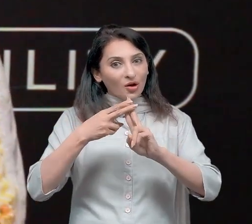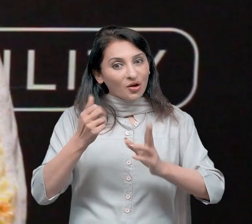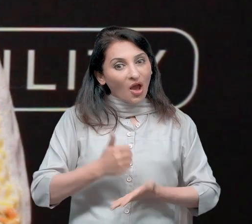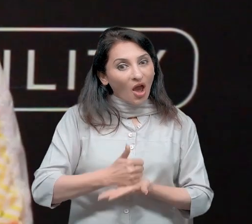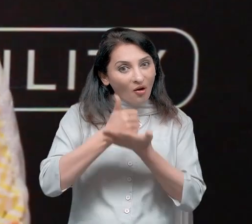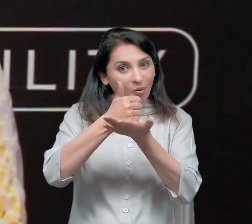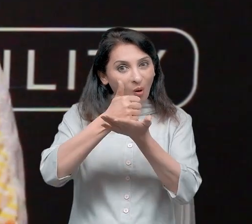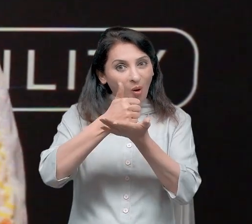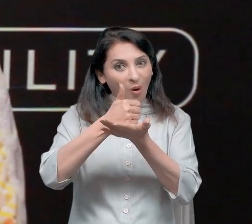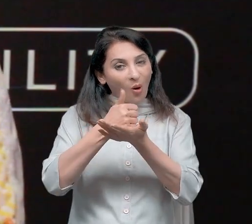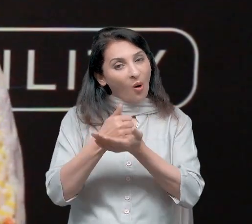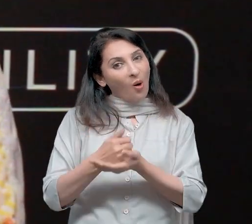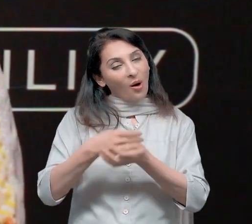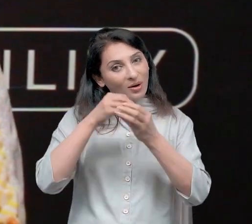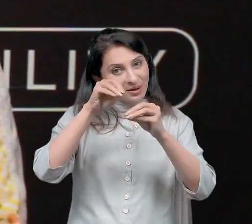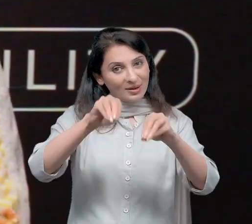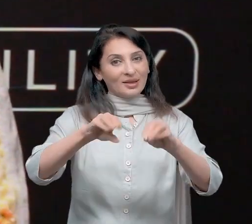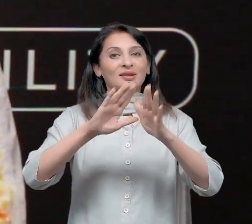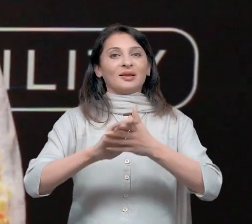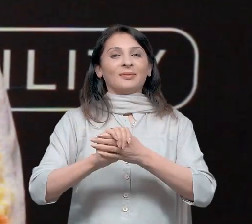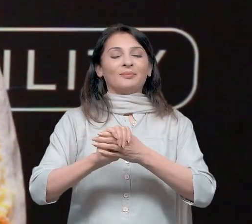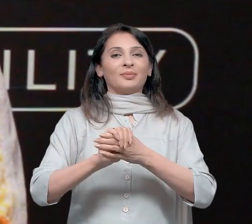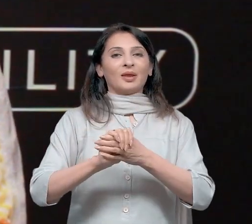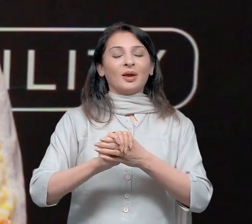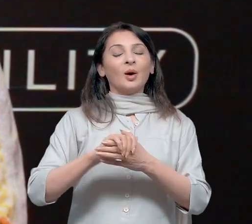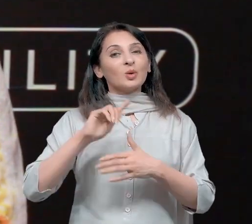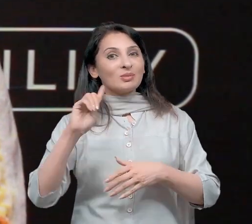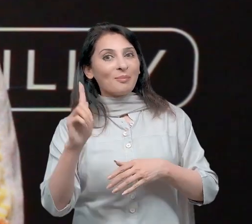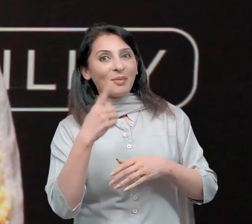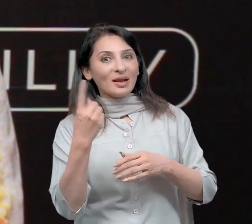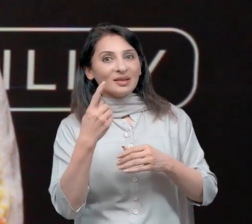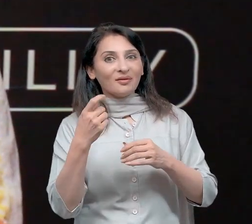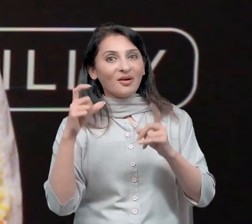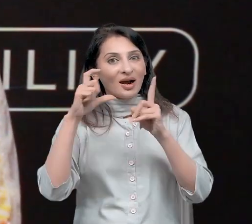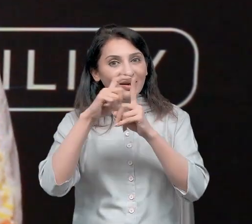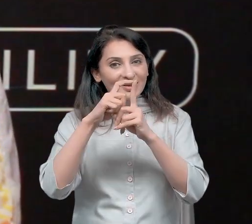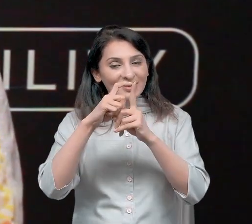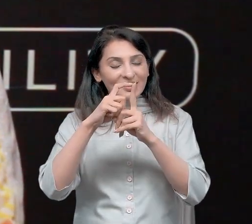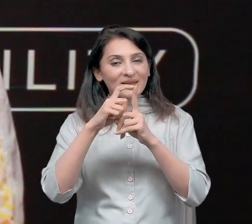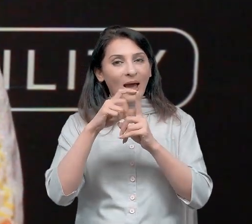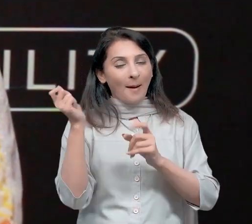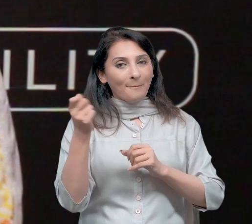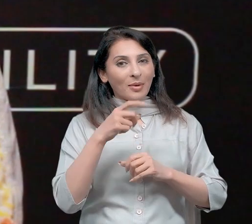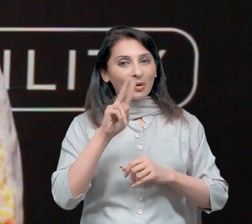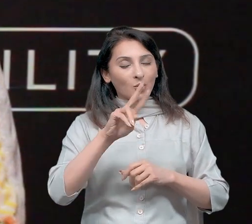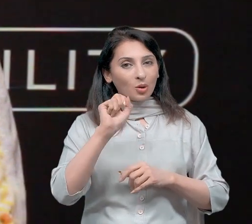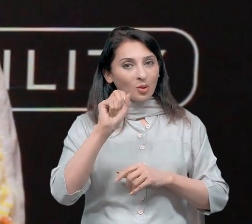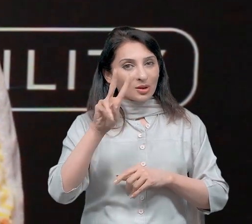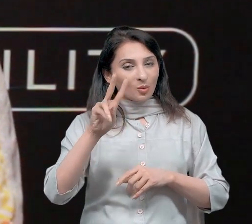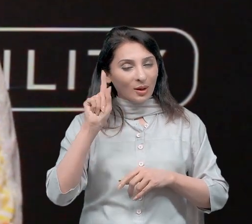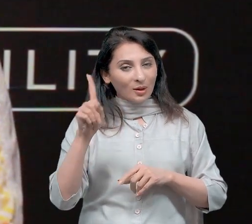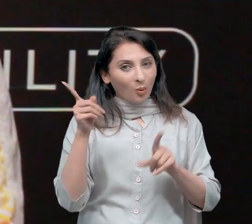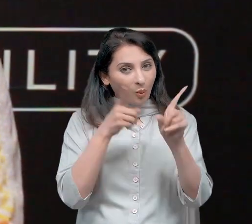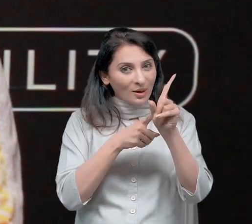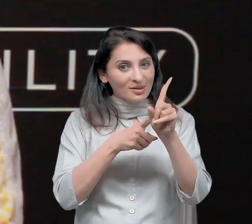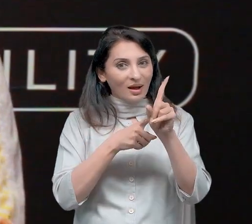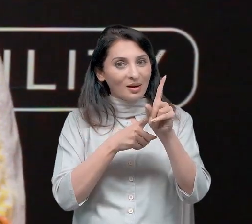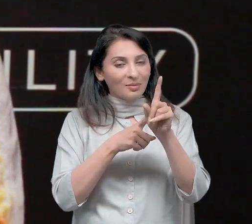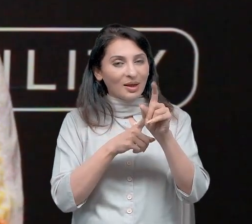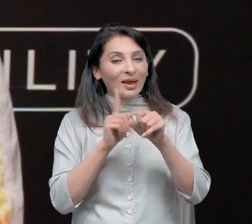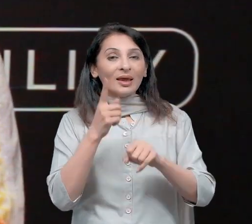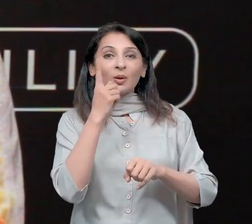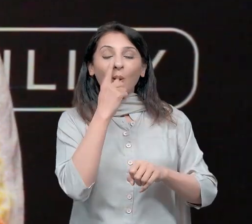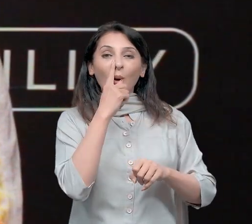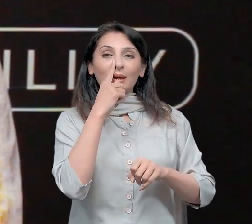آپ نے بہت اچھا سی پیک میں کام کیا. اس میں پہلی دفعہ دسمبر 2021 میں ایک خاتون جن کا